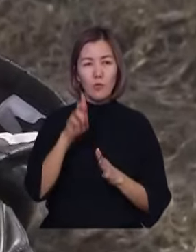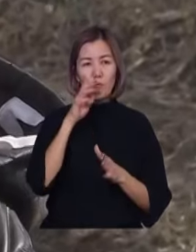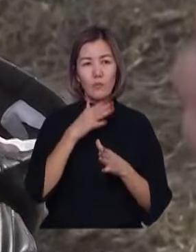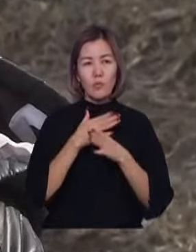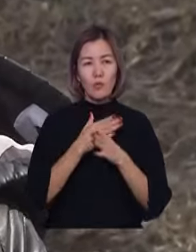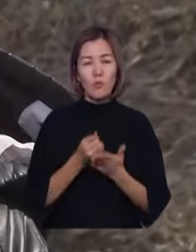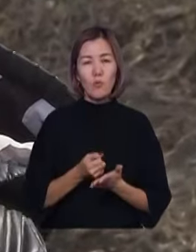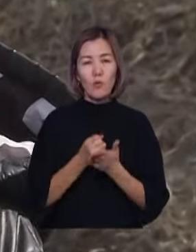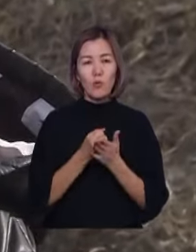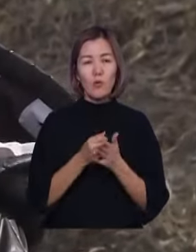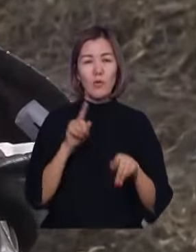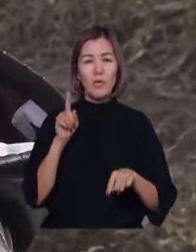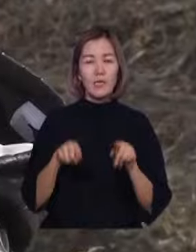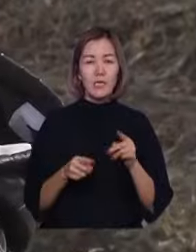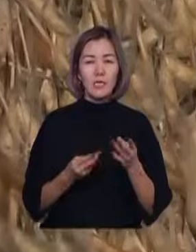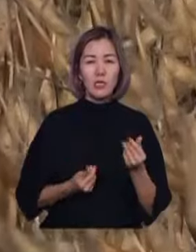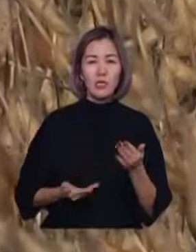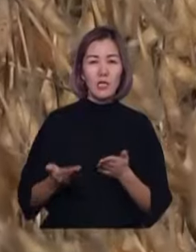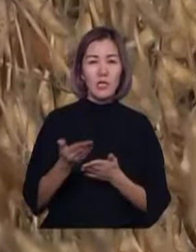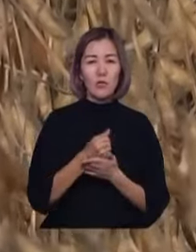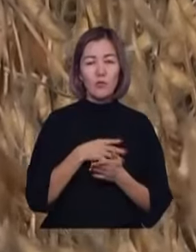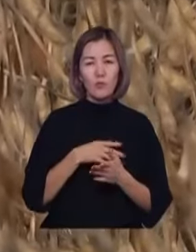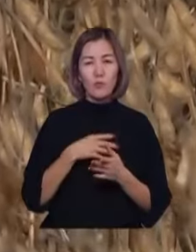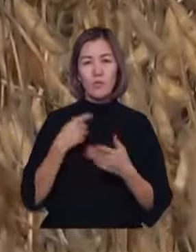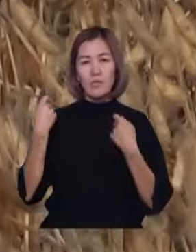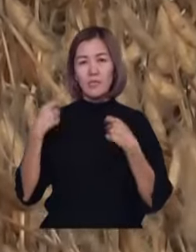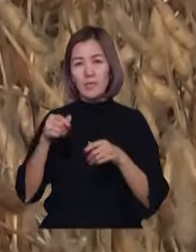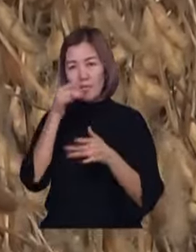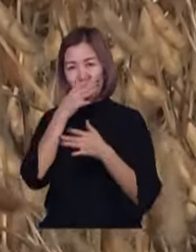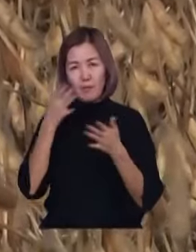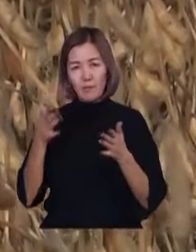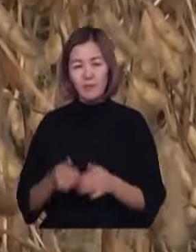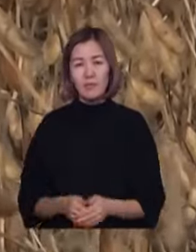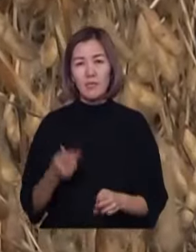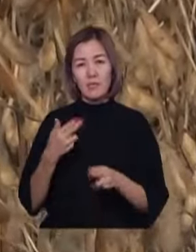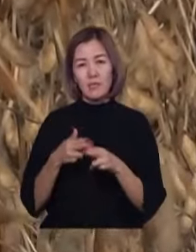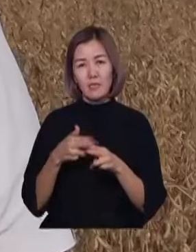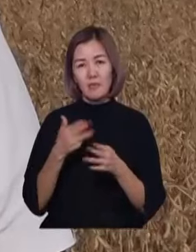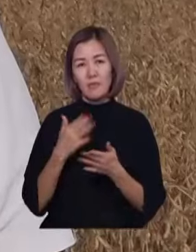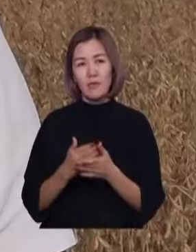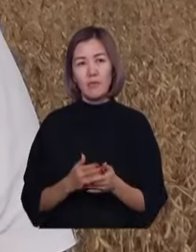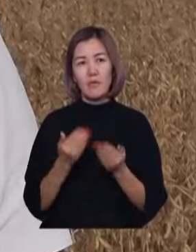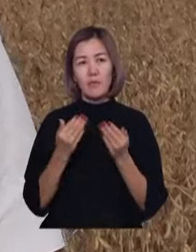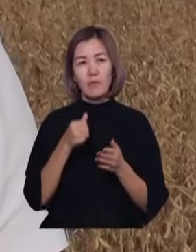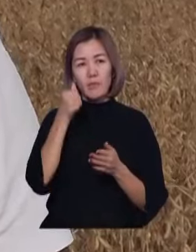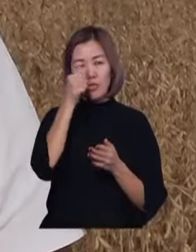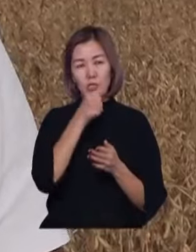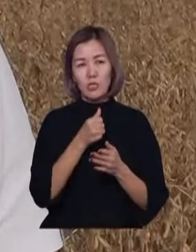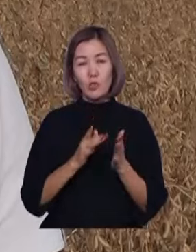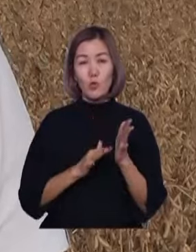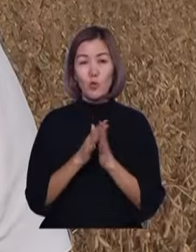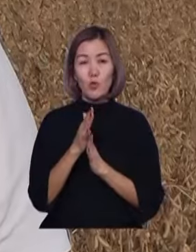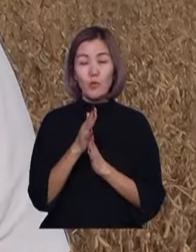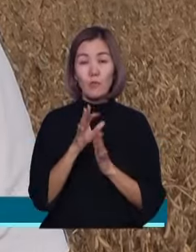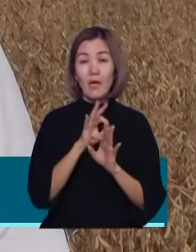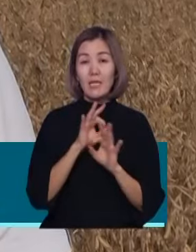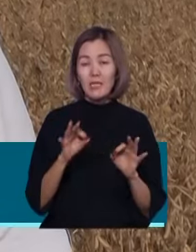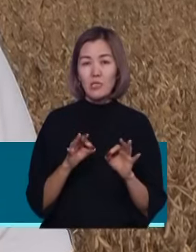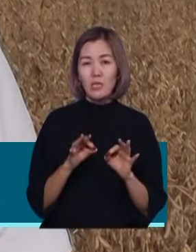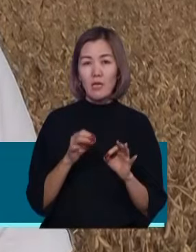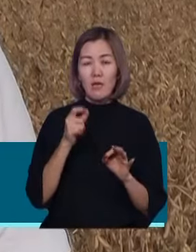жақсы болғанымен кейде жиналған өнімдерді өткіз алмай қаламыз дейді. Биылғы жылға өнім жақсы. Мысалы, қант